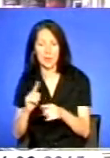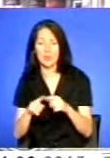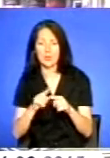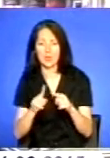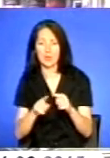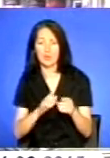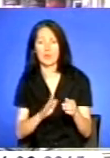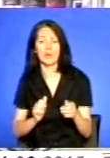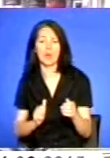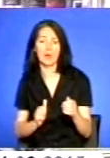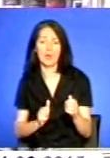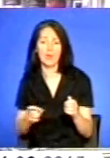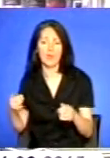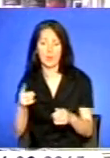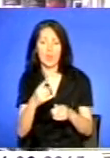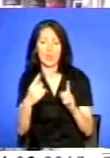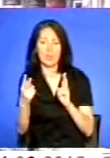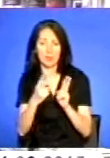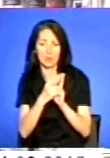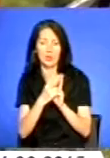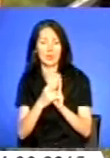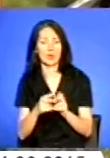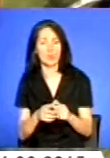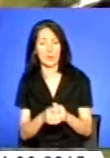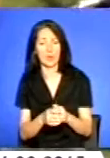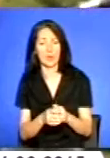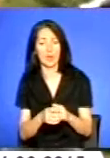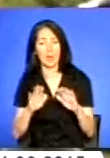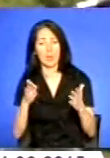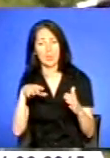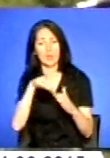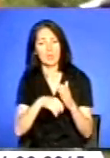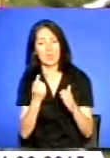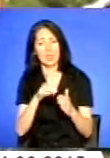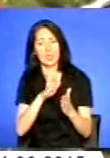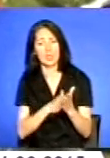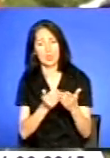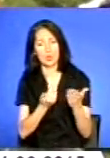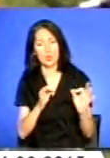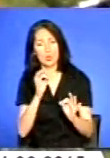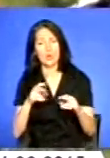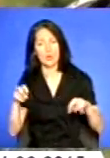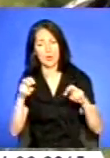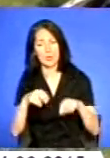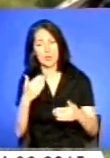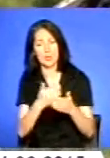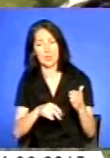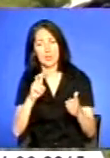це в подальшому призводить до ДТП з тяжкими наслідками. Подія внесена до єдиного реєстру досудових розслідувань за